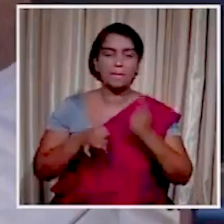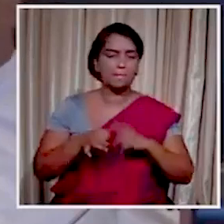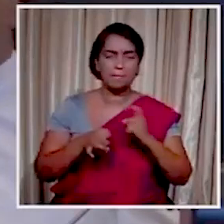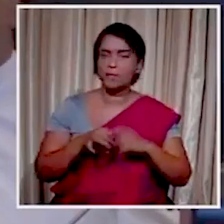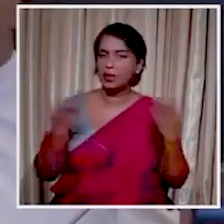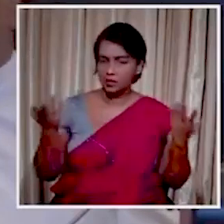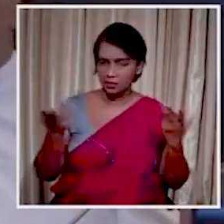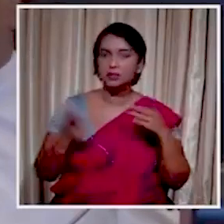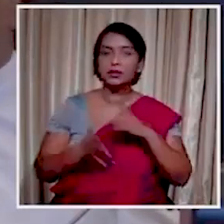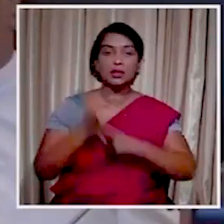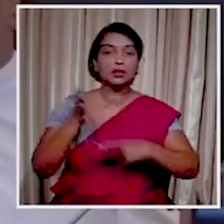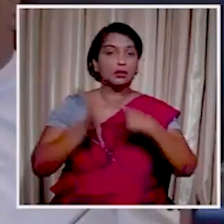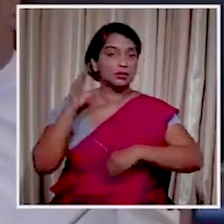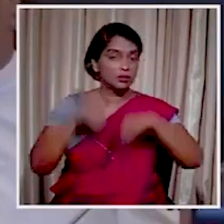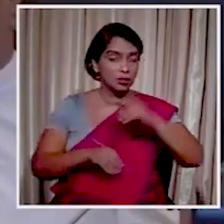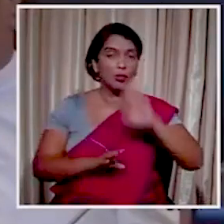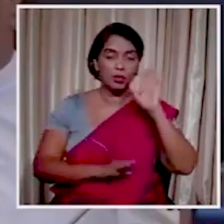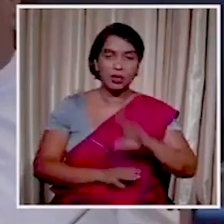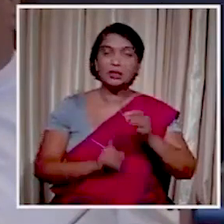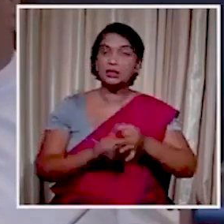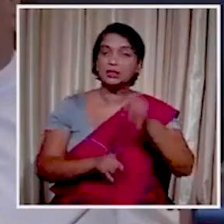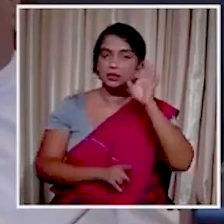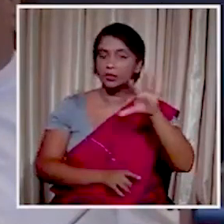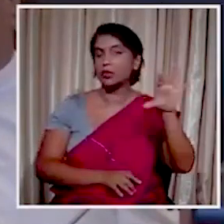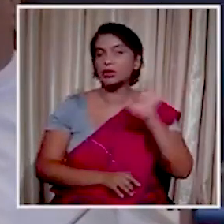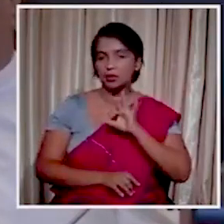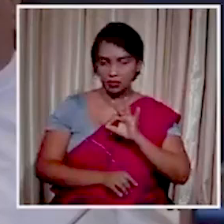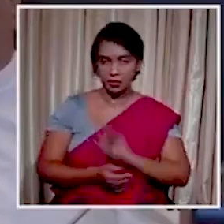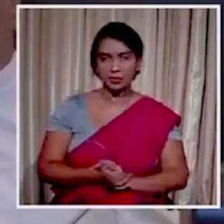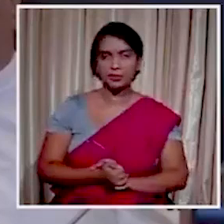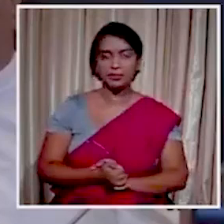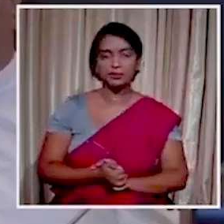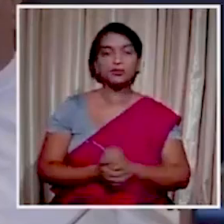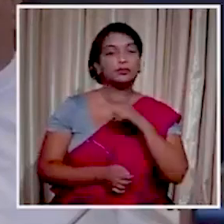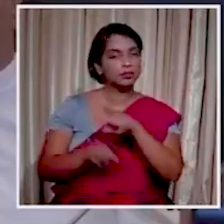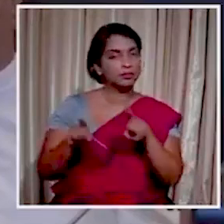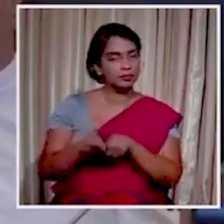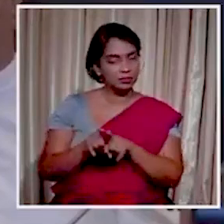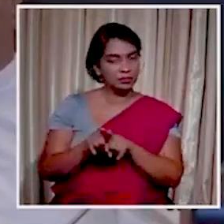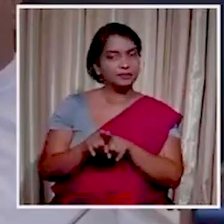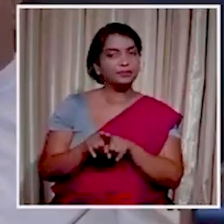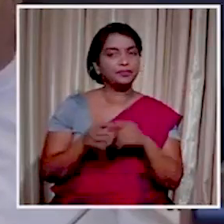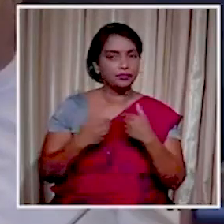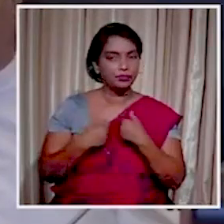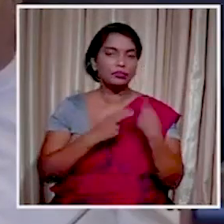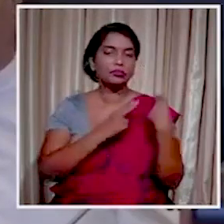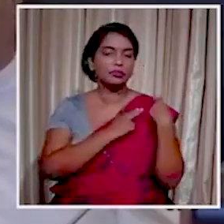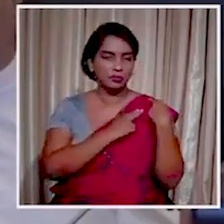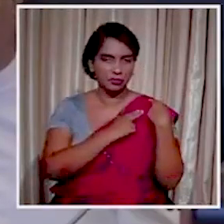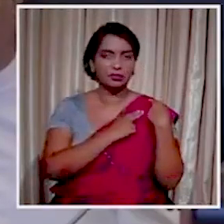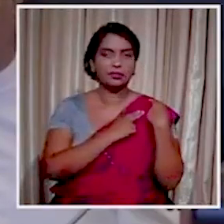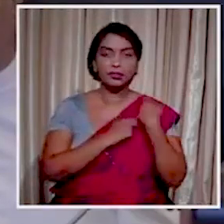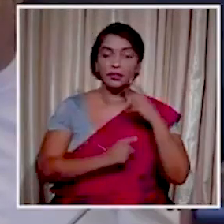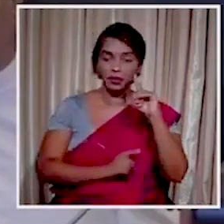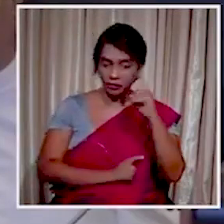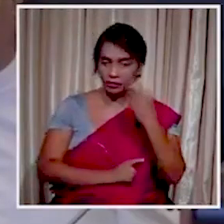නැතුව ඡන්දයක් තියලා ජනාධිපතිවරයෙක් තෝරාපත් කරගන්න. ඒ නිසා මට යුතුයකමක් තියෙනවා